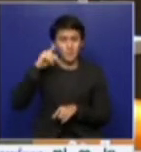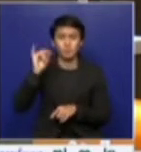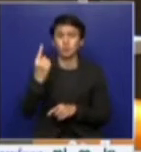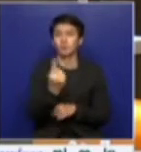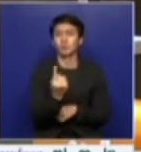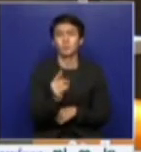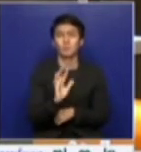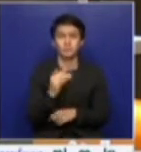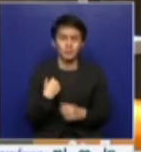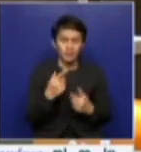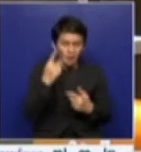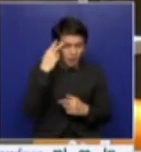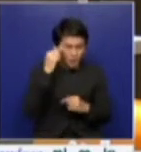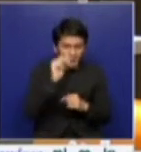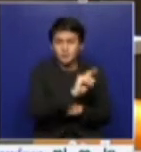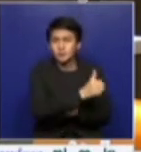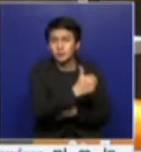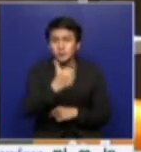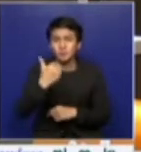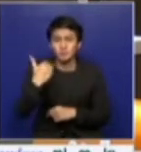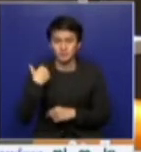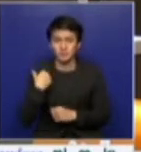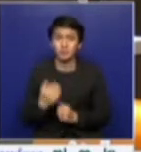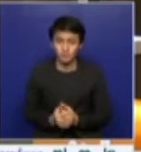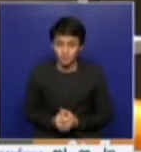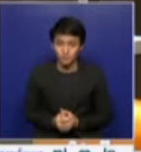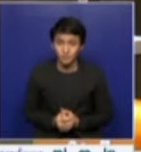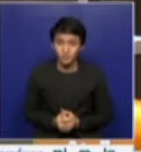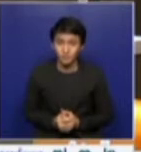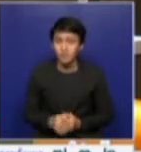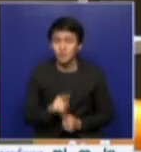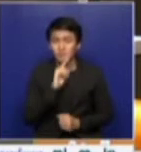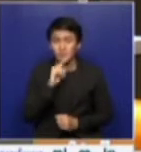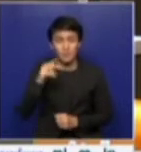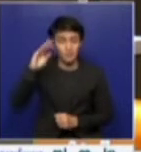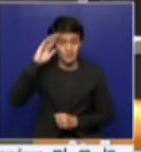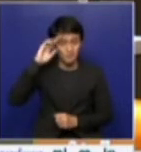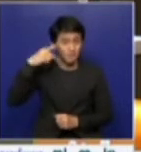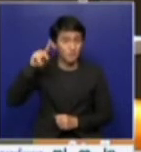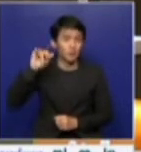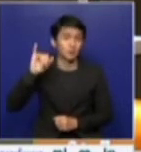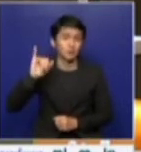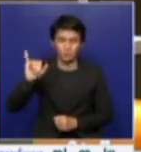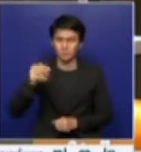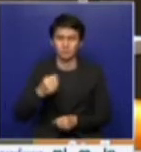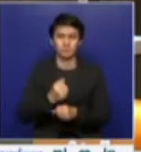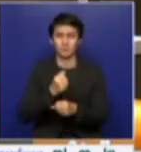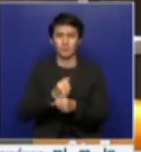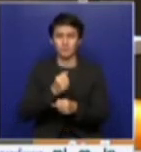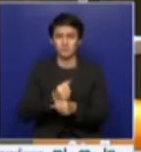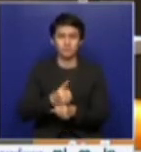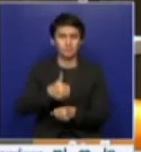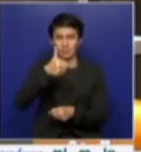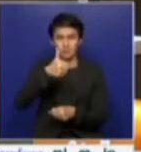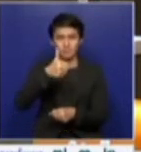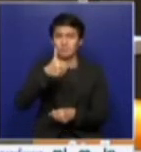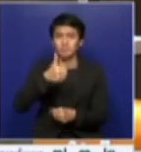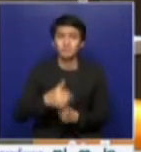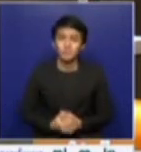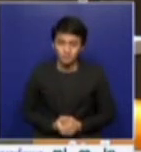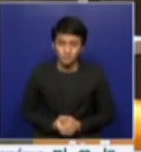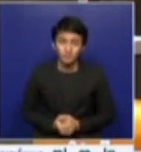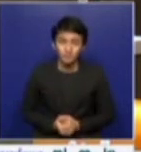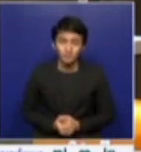และไม่ใช่เรื่องเหนือวิสัยที่ท่านพลเอกประยุทธ์นั้นจะทำก็ได้นะครับ